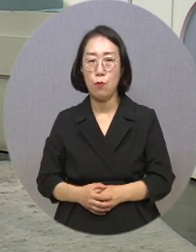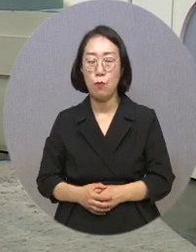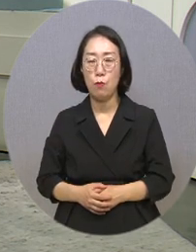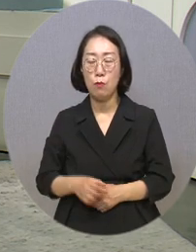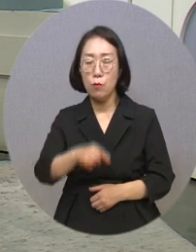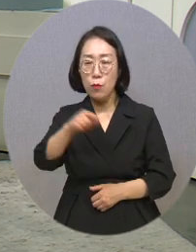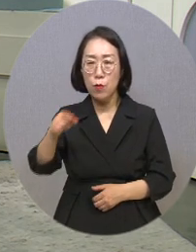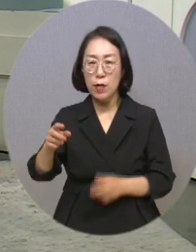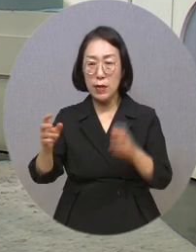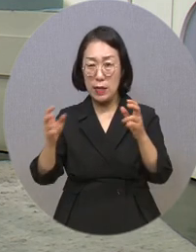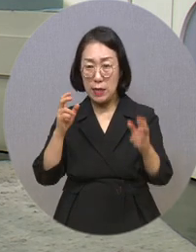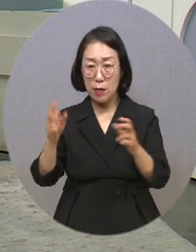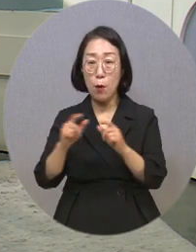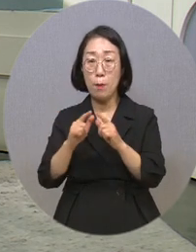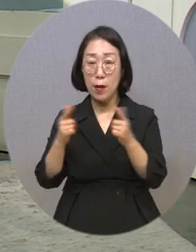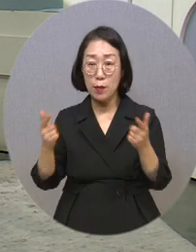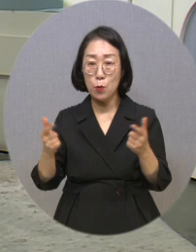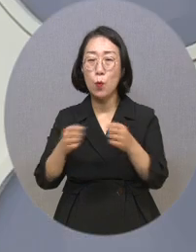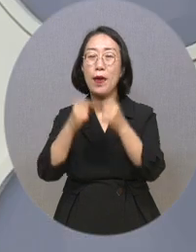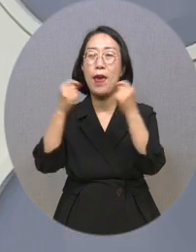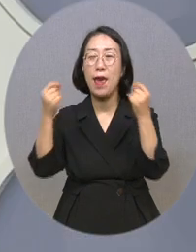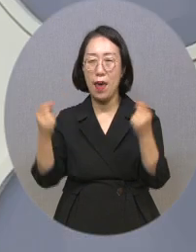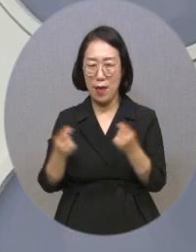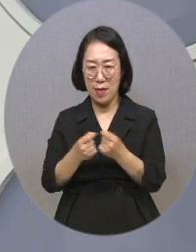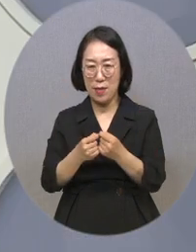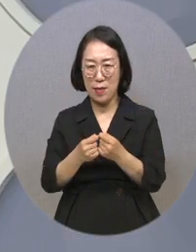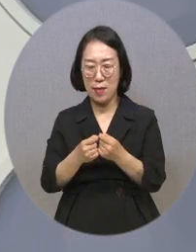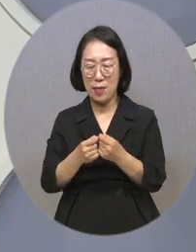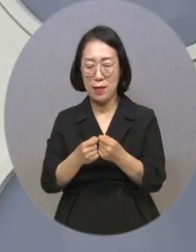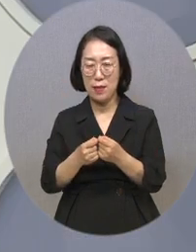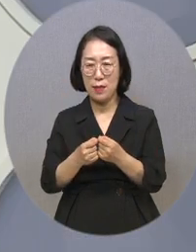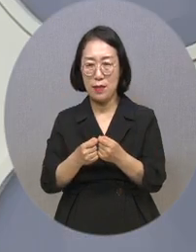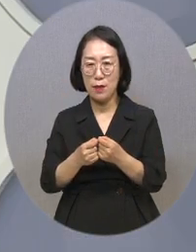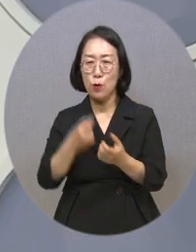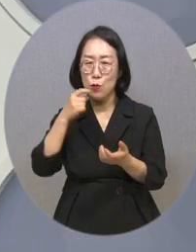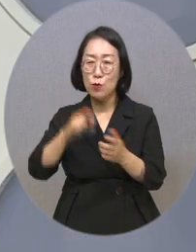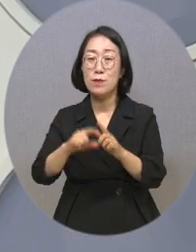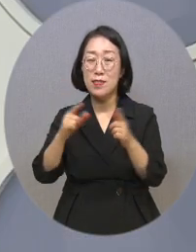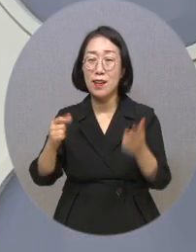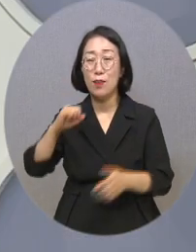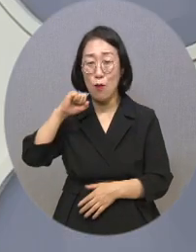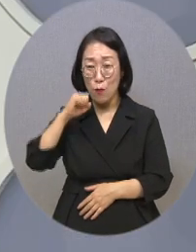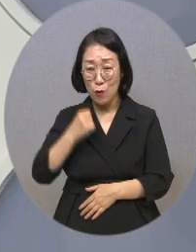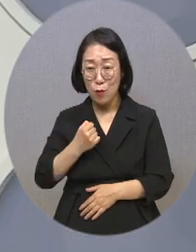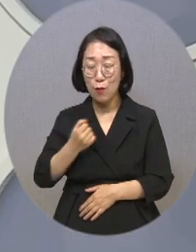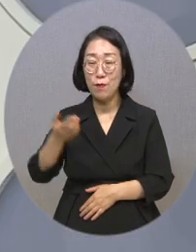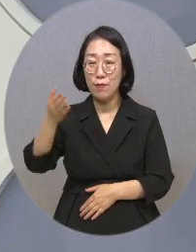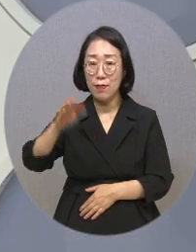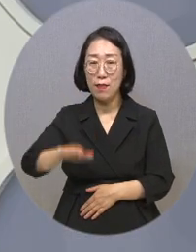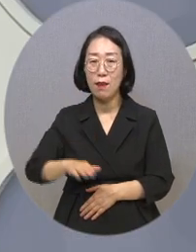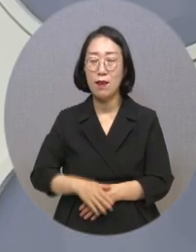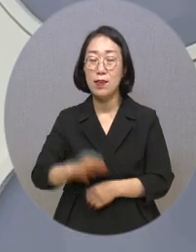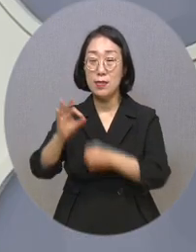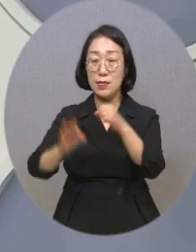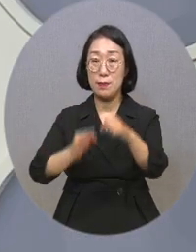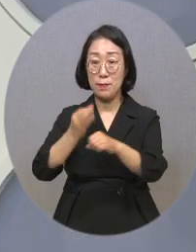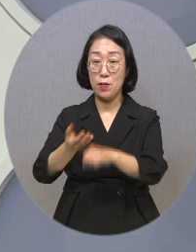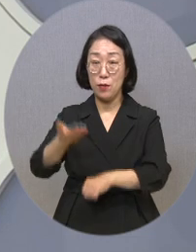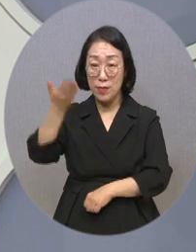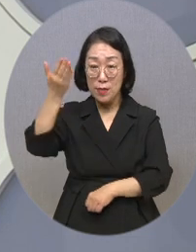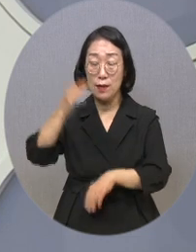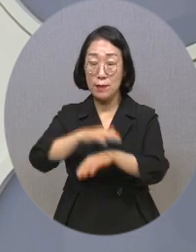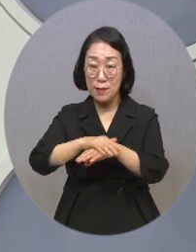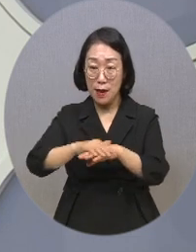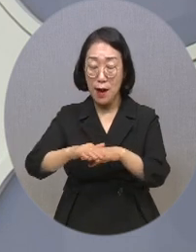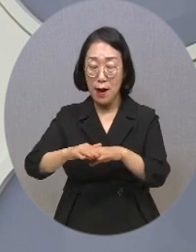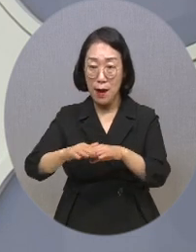기업에서 한 게 아니라 개인이 넣은 돈이니까 사실을 어렵긴 한 했는데요. 그냥 저기 10여 년 동안 잘 그게